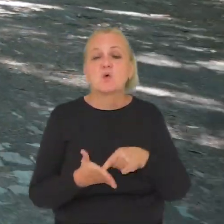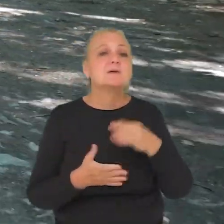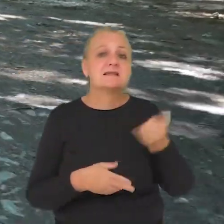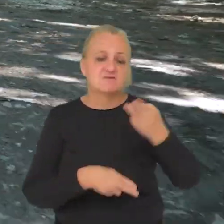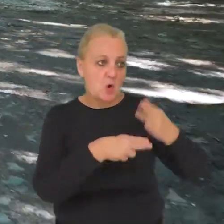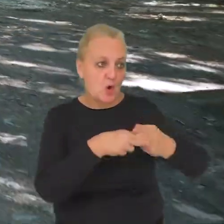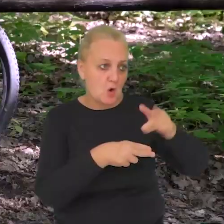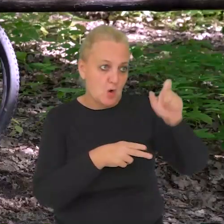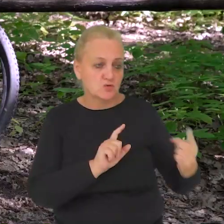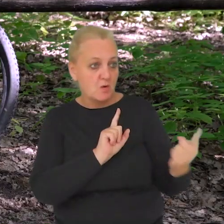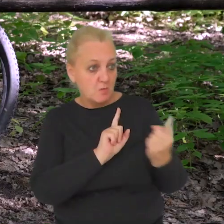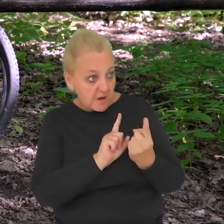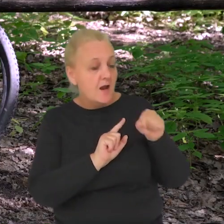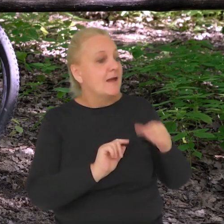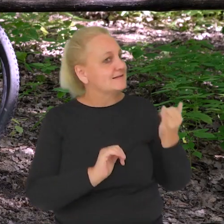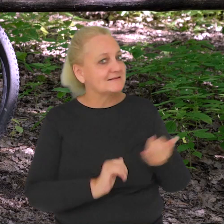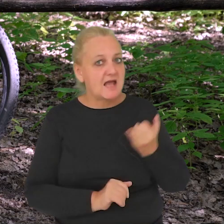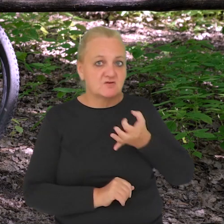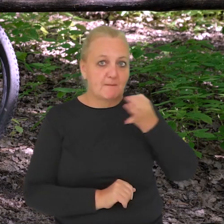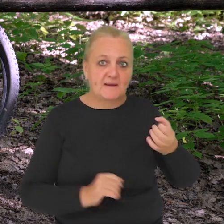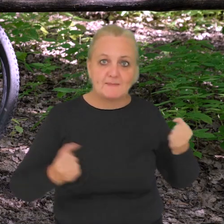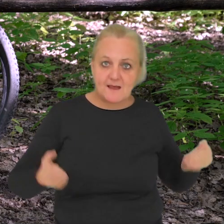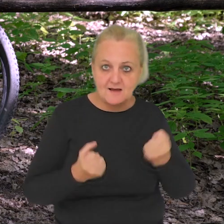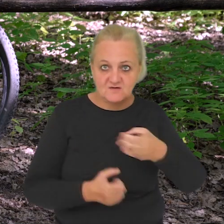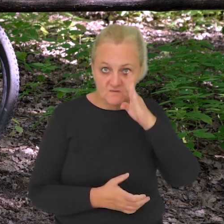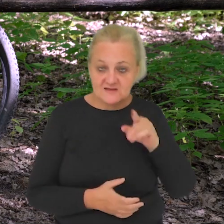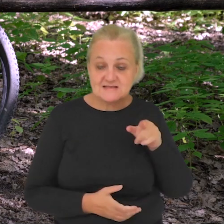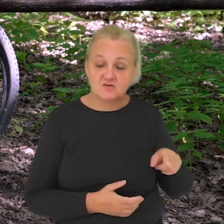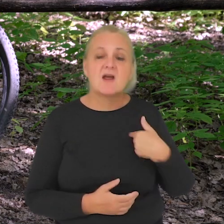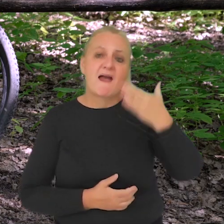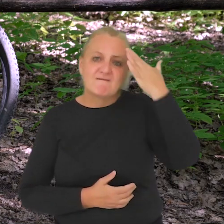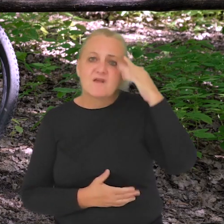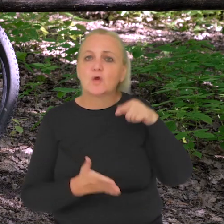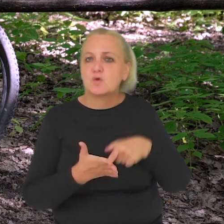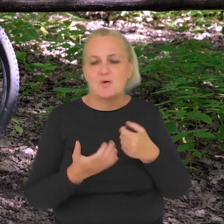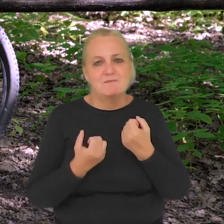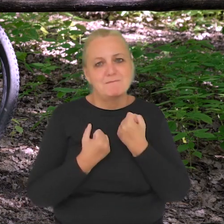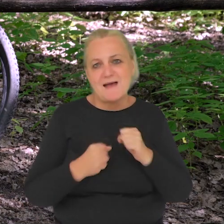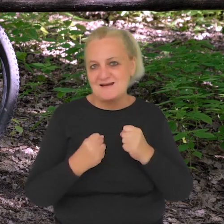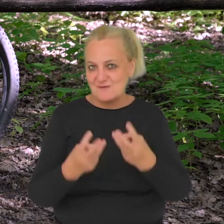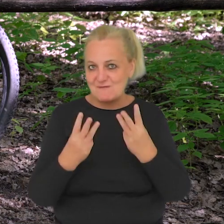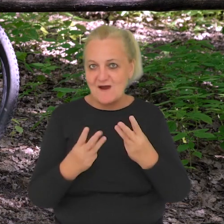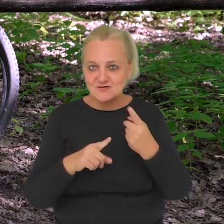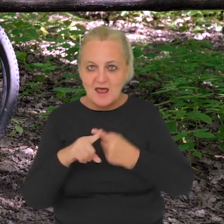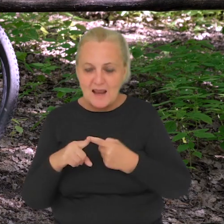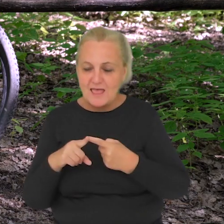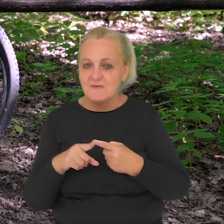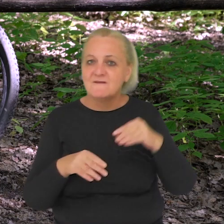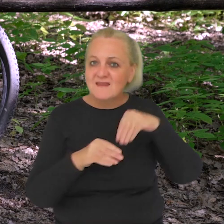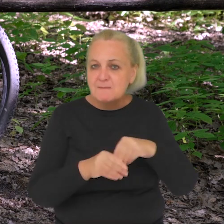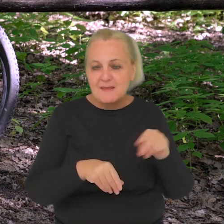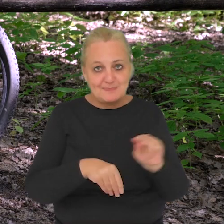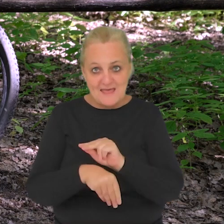wizyty, nie ma spotkania z pacjentem, aby nie zadać pytania o aktywność fizyczną. A wiedząc, jak to jest bardzo ważny